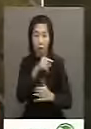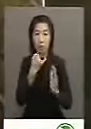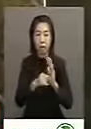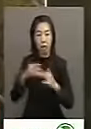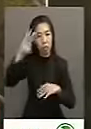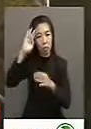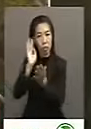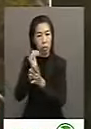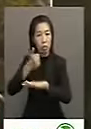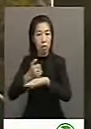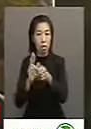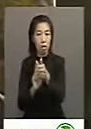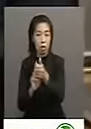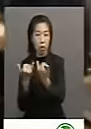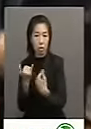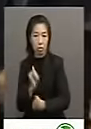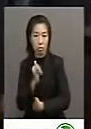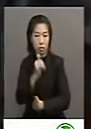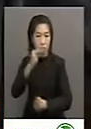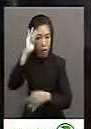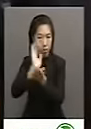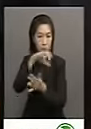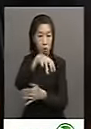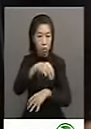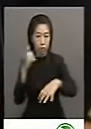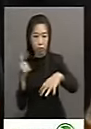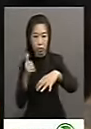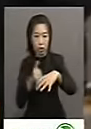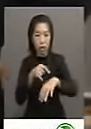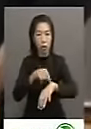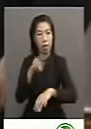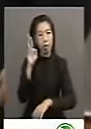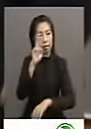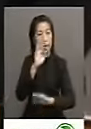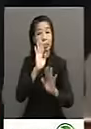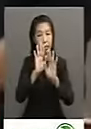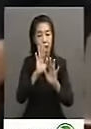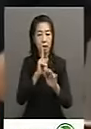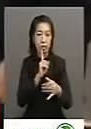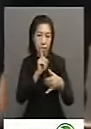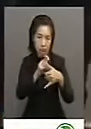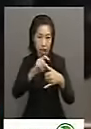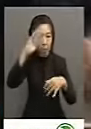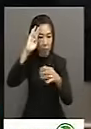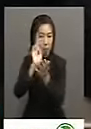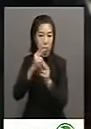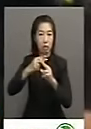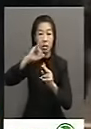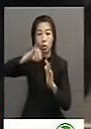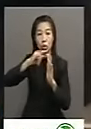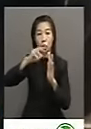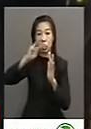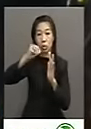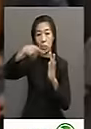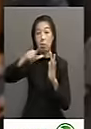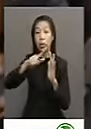แห่งชาติจะเดินทางมาที่กองบังคับการปราบปรามประมาณช่วงเที่ยงนะคะเพื่อจะสอบปากคำพลตำรวจเอกจุมพลเพิ่มเติมรวมไป